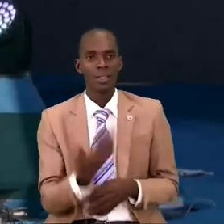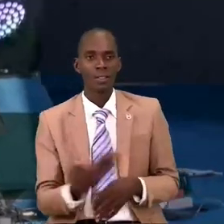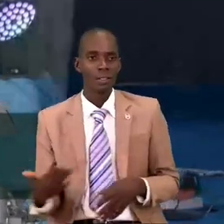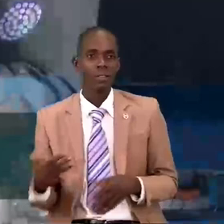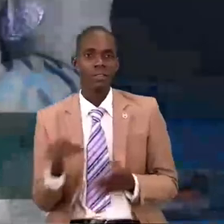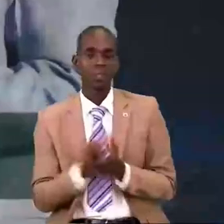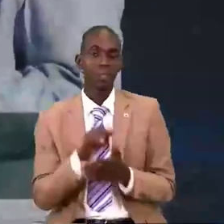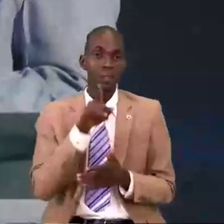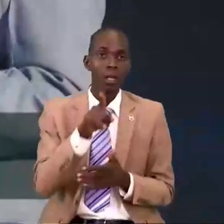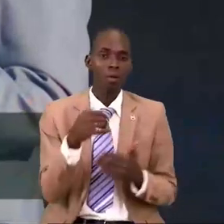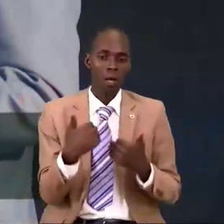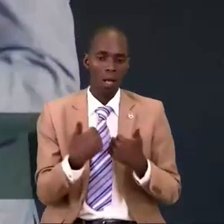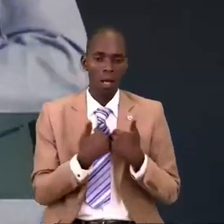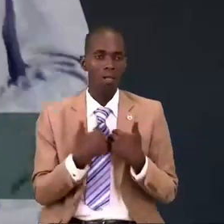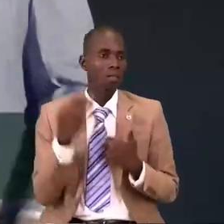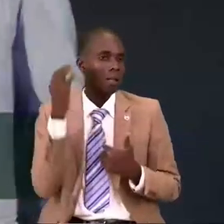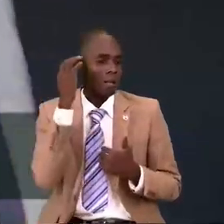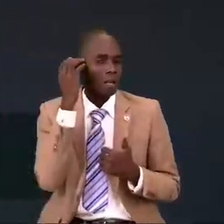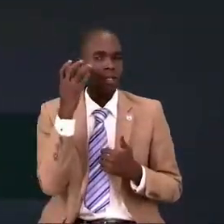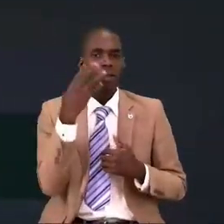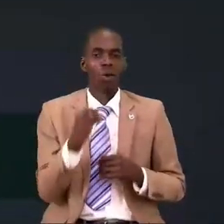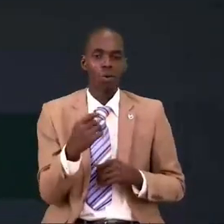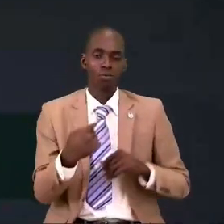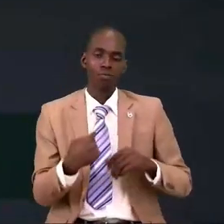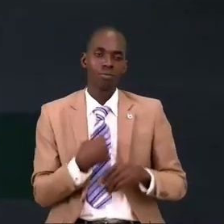Ce que Timothée, ce que tu as entendu de moi.